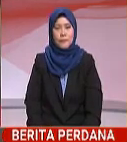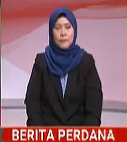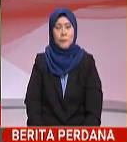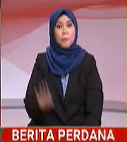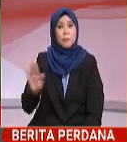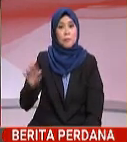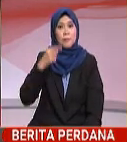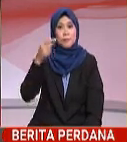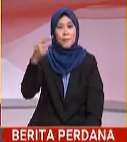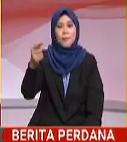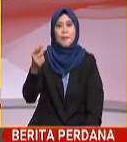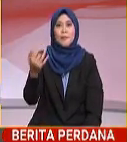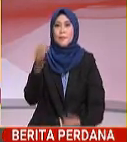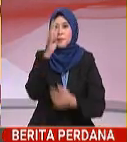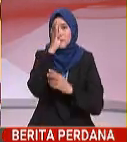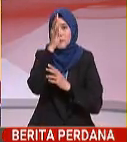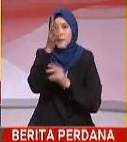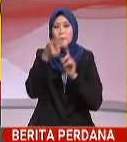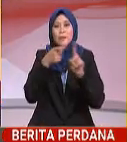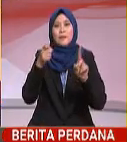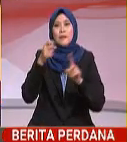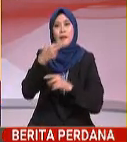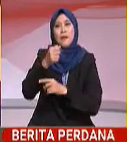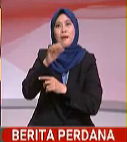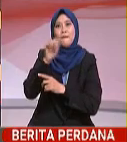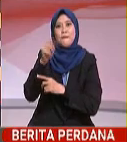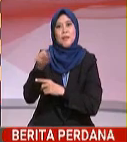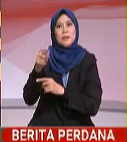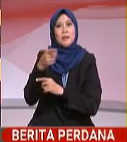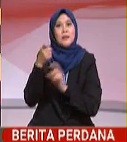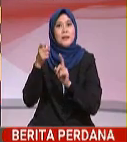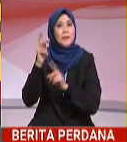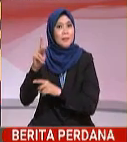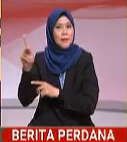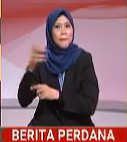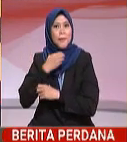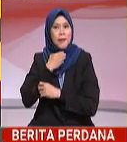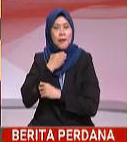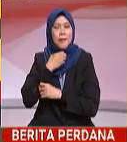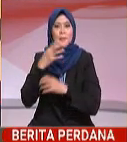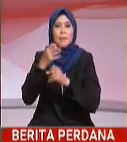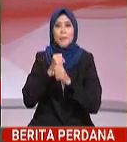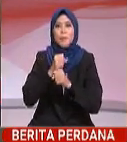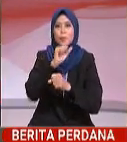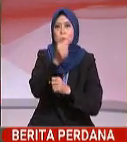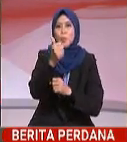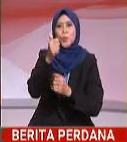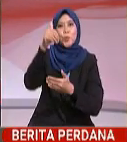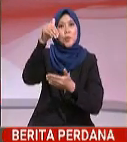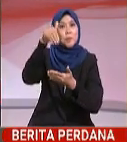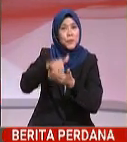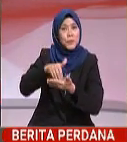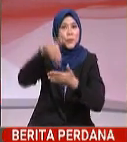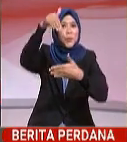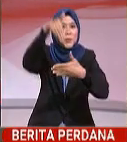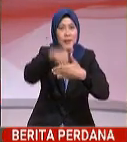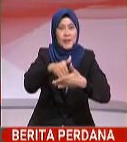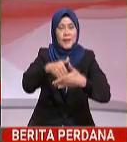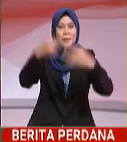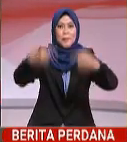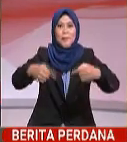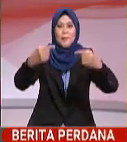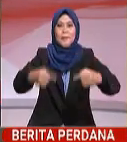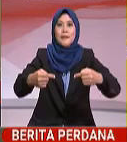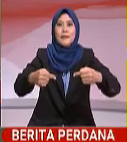Menurutnya lagi, logo rekaan Muhammad Hafiz Ismail dari Kuala Kangsar Perak itu telah mendapat hampir 10,000 undian dalam pertandingan